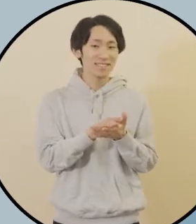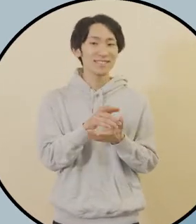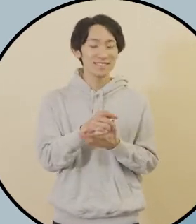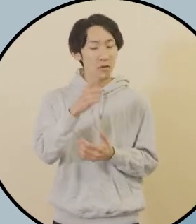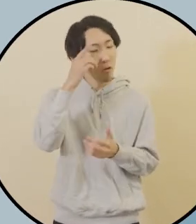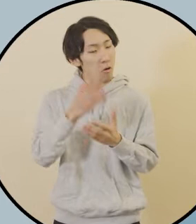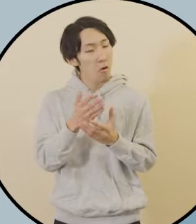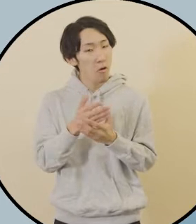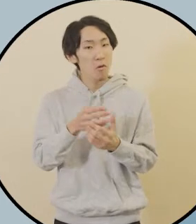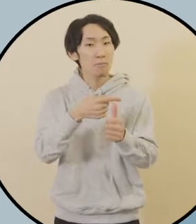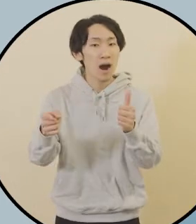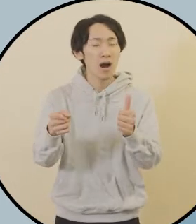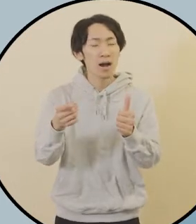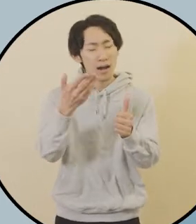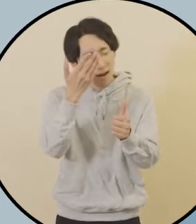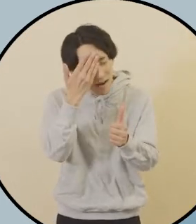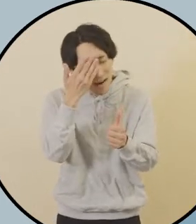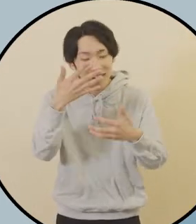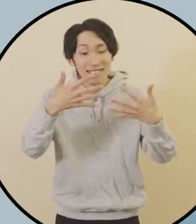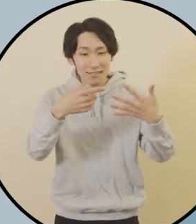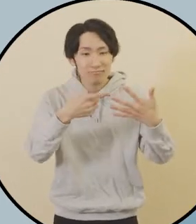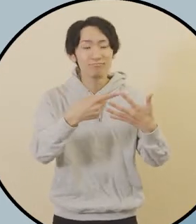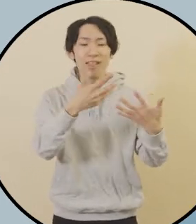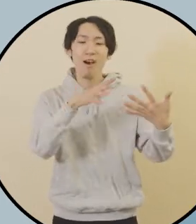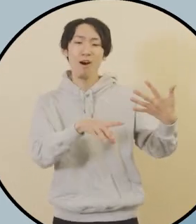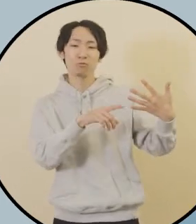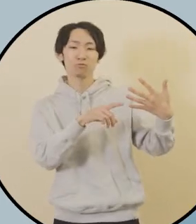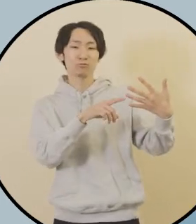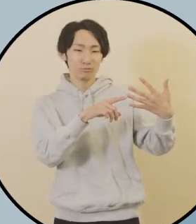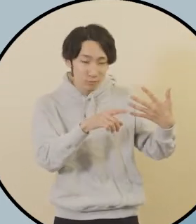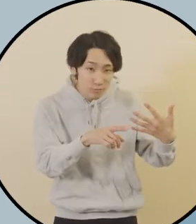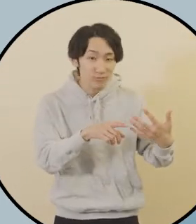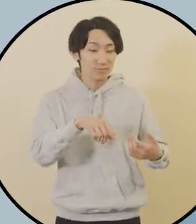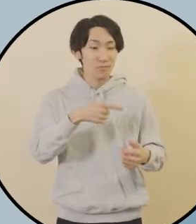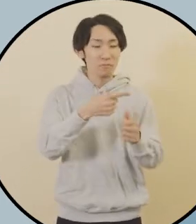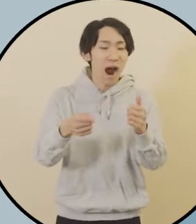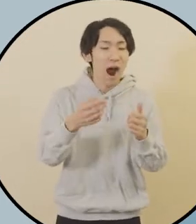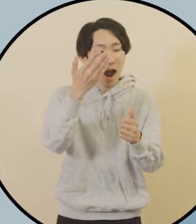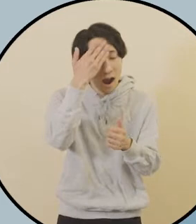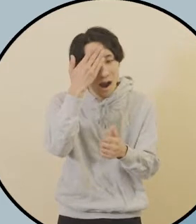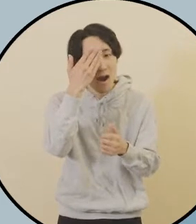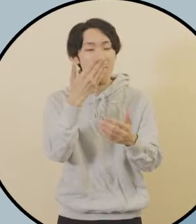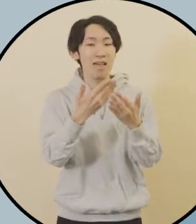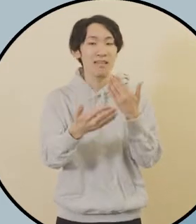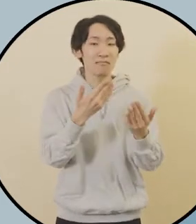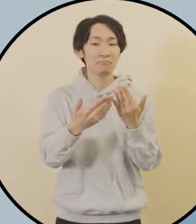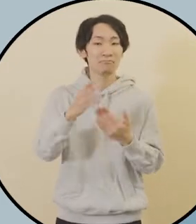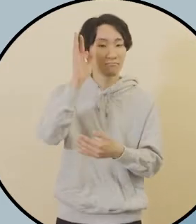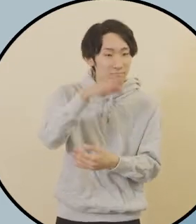自分の大切な友達をちょっと無意識に傷つけてしまっていうことが寒い目ではあるんです